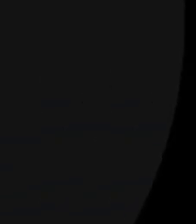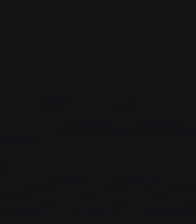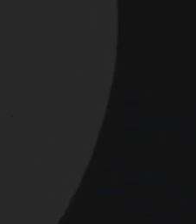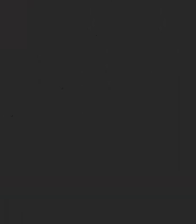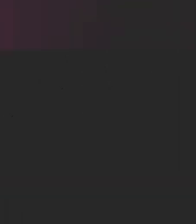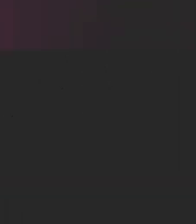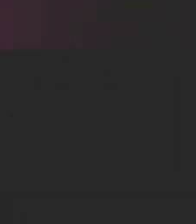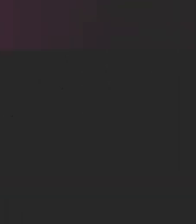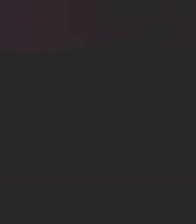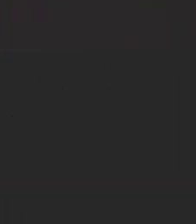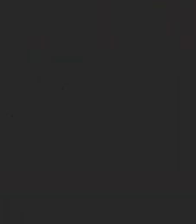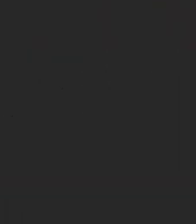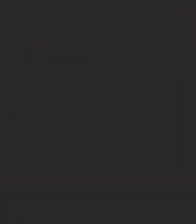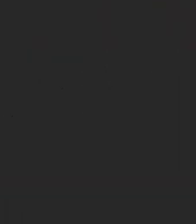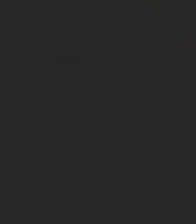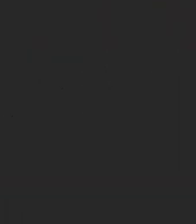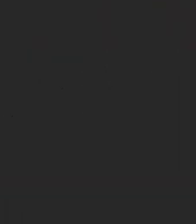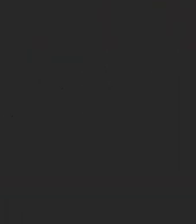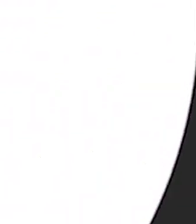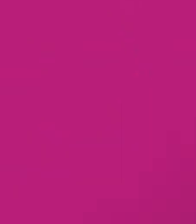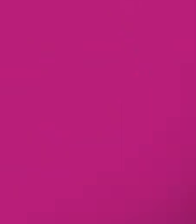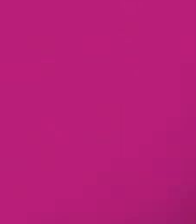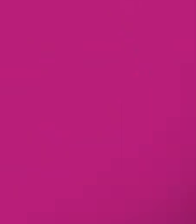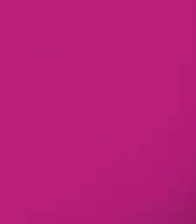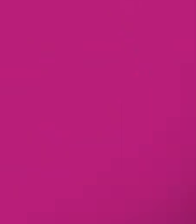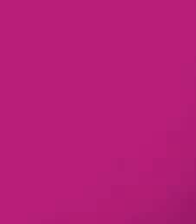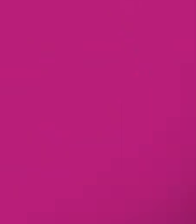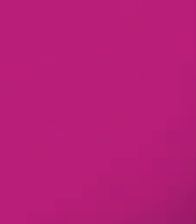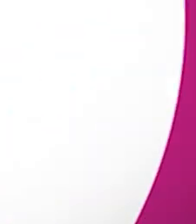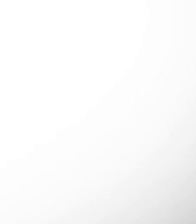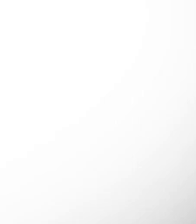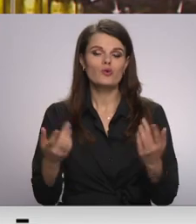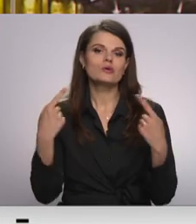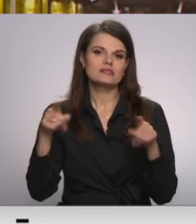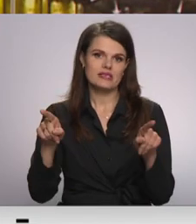Re! Viss ēters ir te!